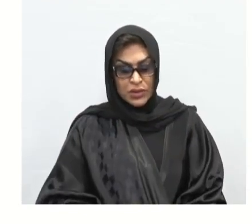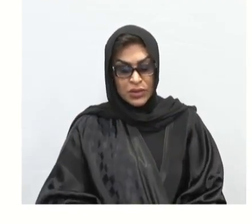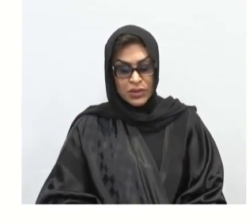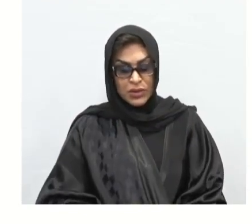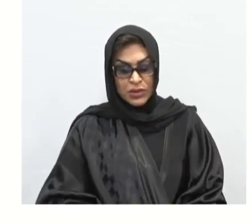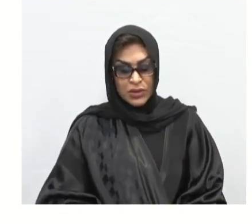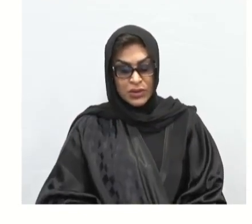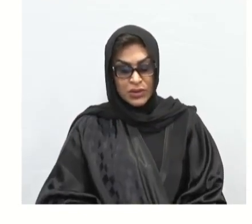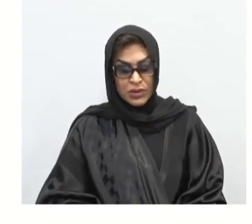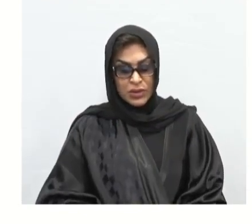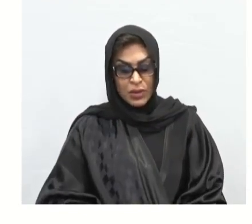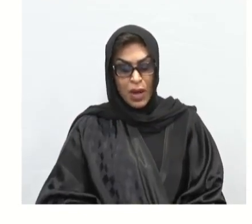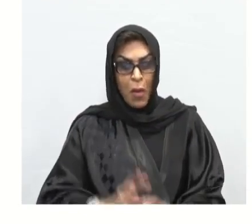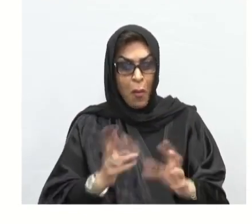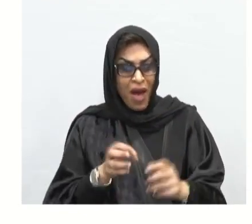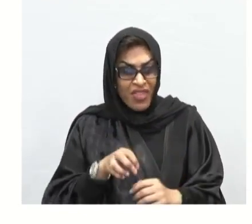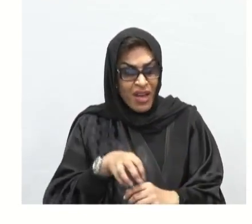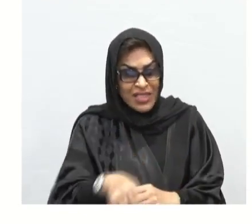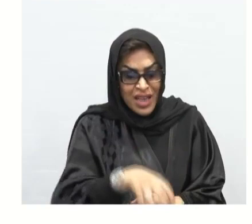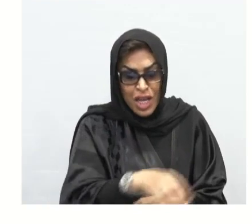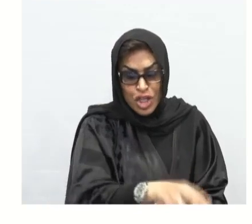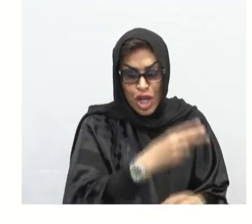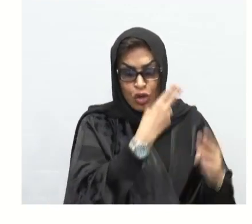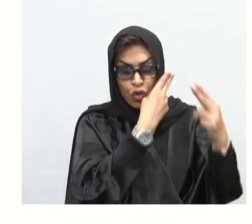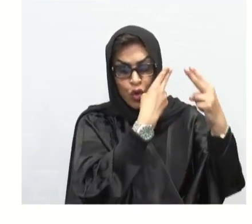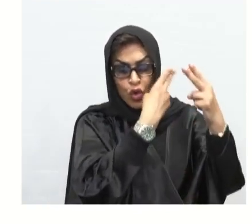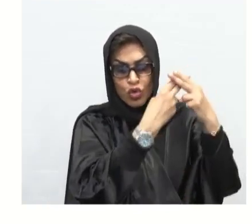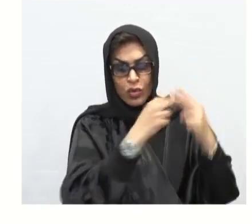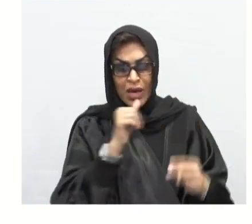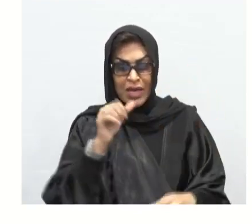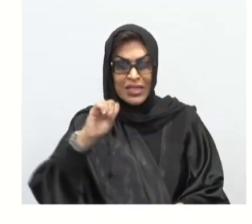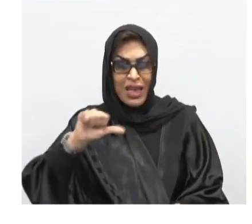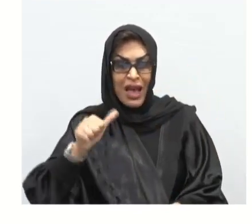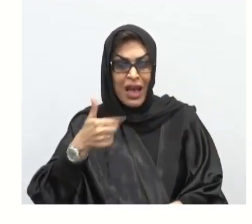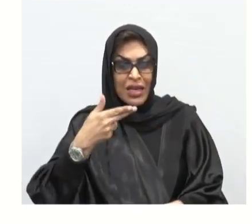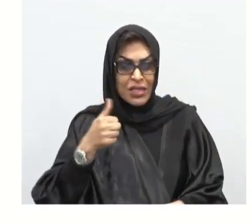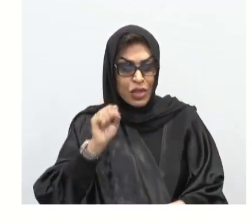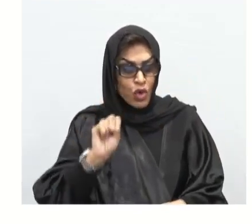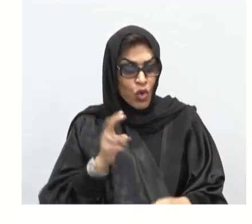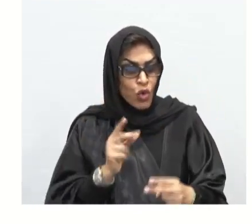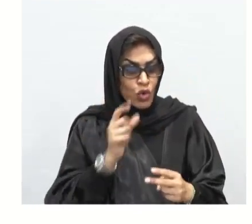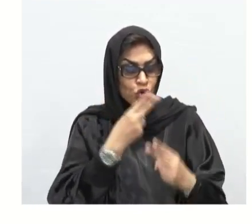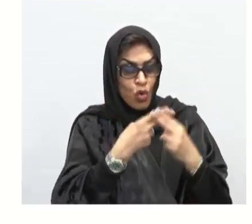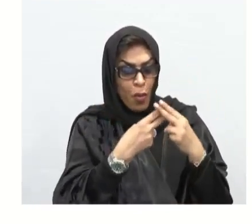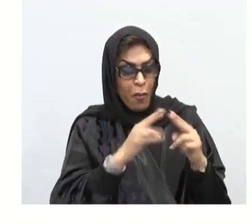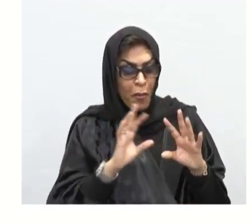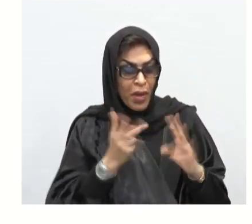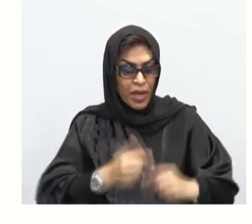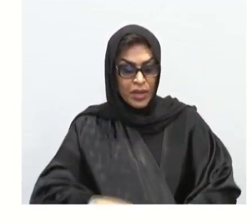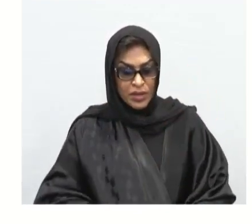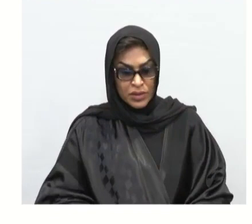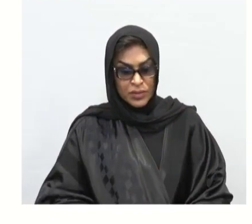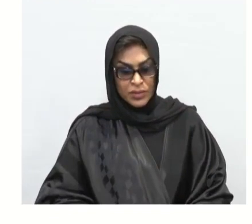طالبي وطالبته تعرفنا على بعض خصائص النجوم من اهم هذه الخصائص طالبه طالبته كما